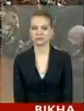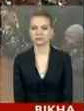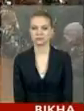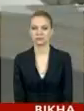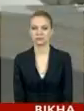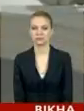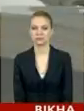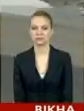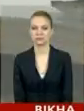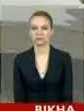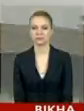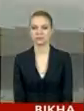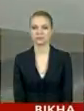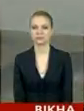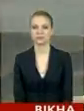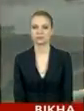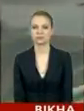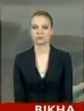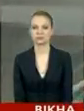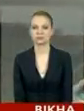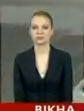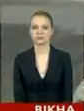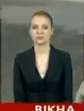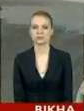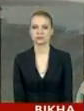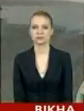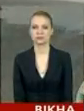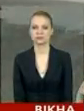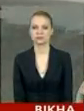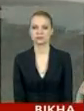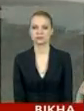Олександра Міціна, Дмитро Литвиненко і Павлина Василенко. Програма «Вікна» СТБ.